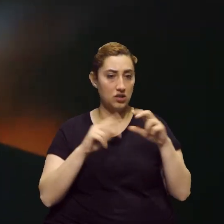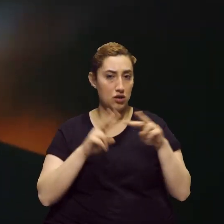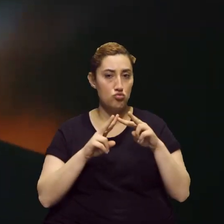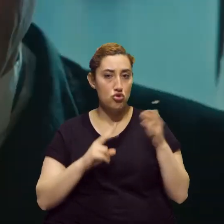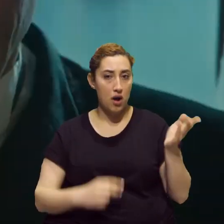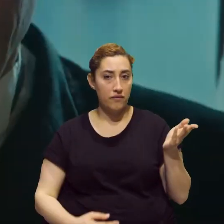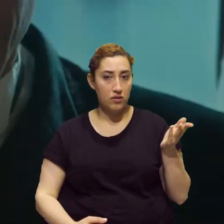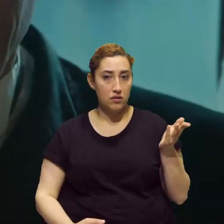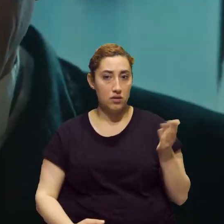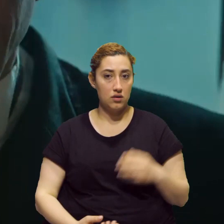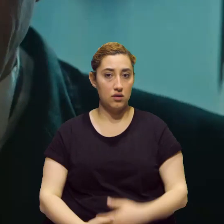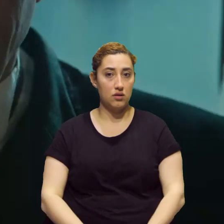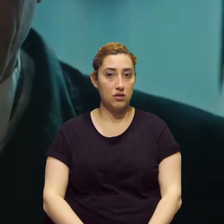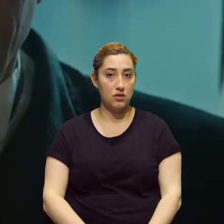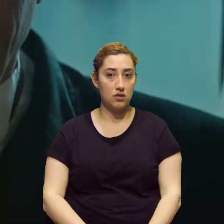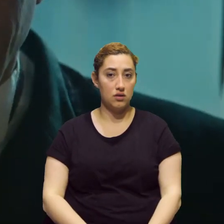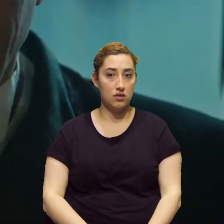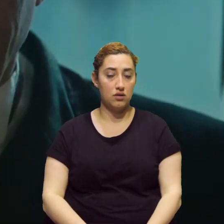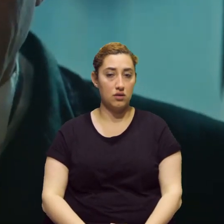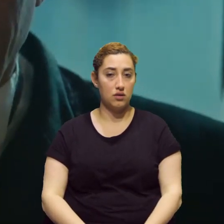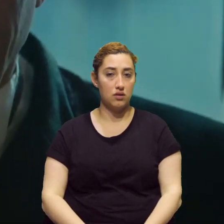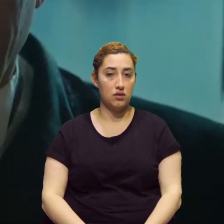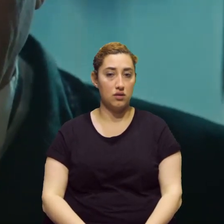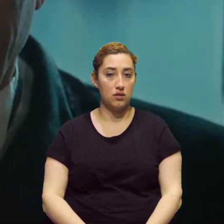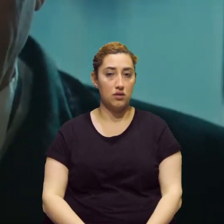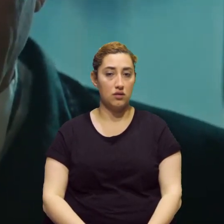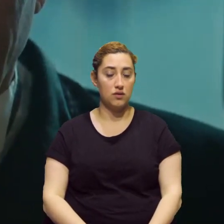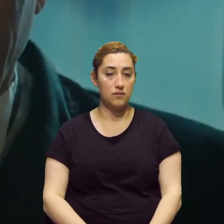Şehzade Murat. Süreyya hala hücredeki sandalyede.